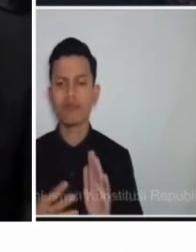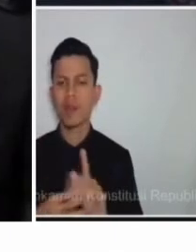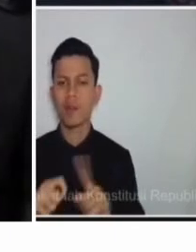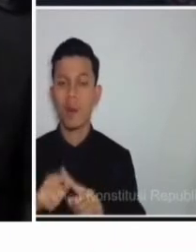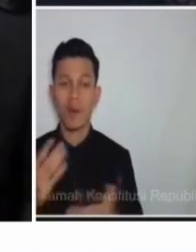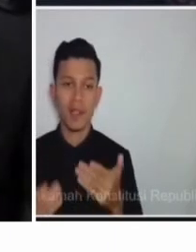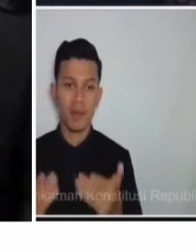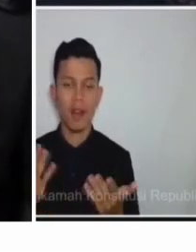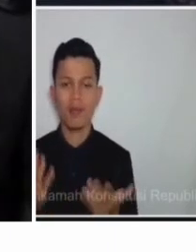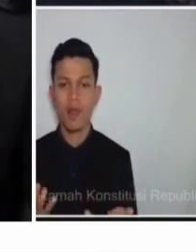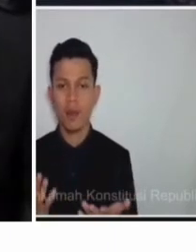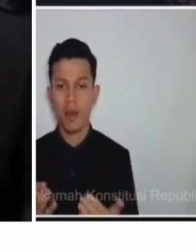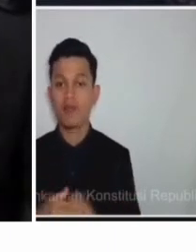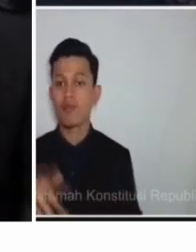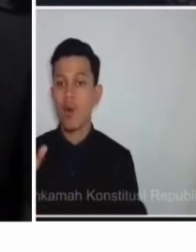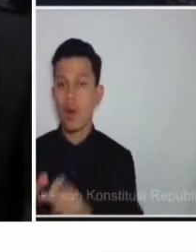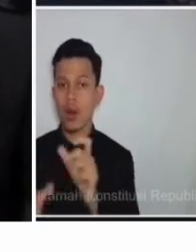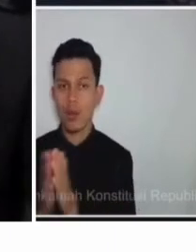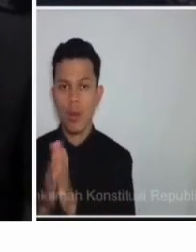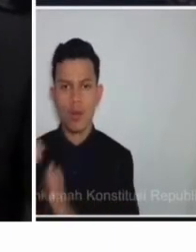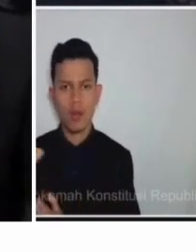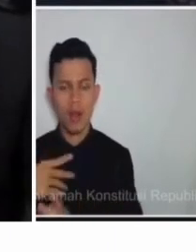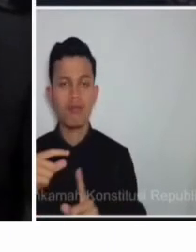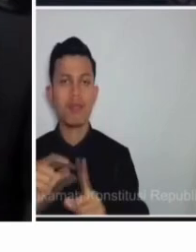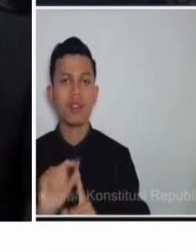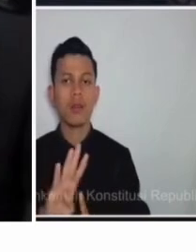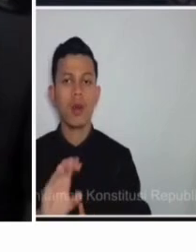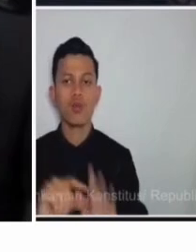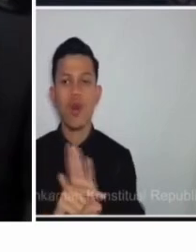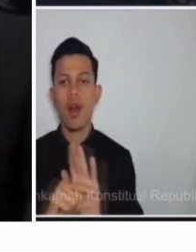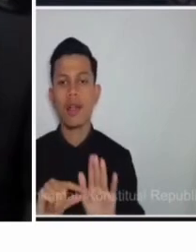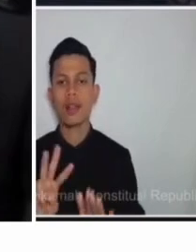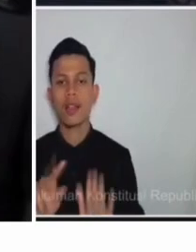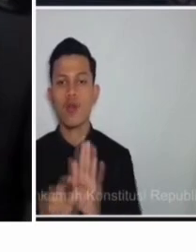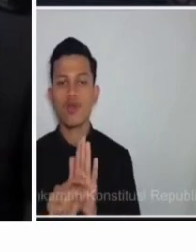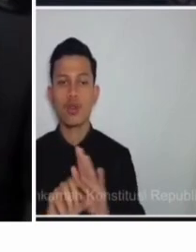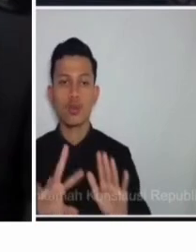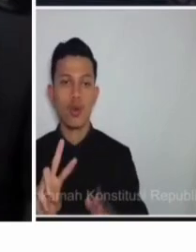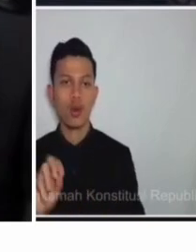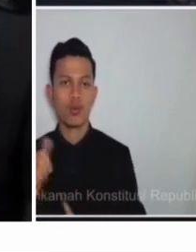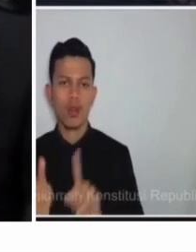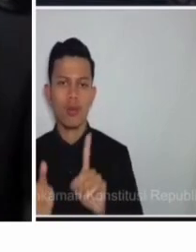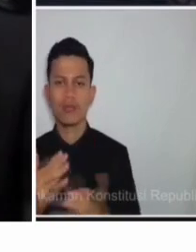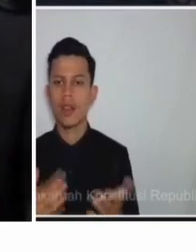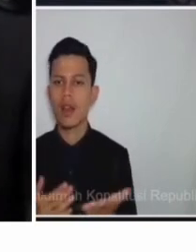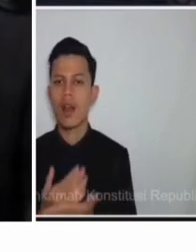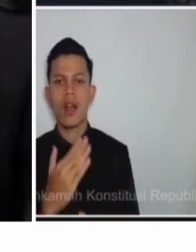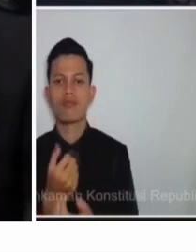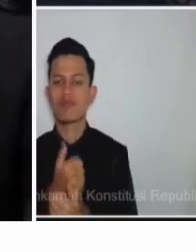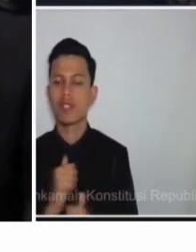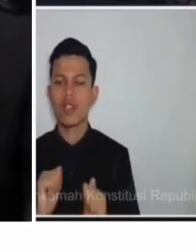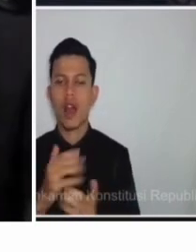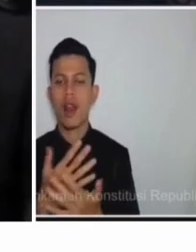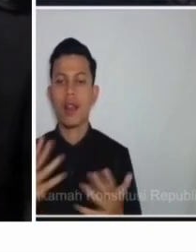du-nya dijelaskan bahwa Kedaulatan berada di tangan rakyat dan dilaksanakan menurut ketentuan undang-undang dasar